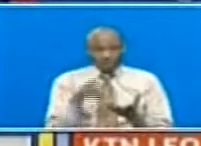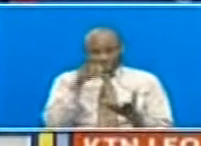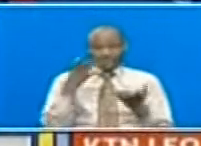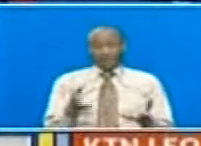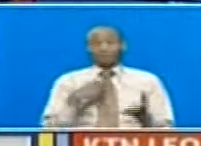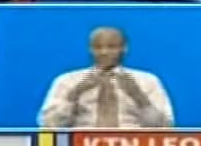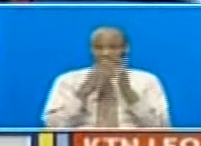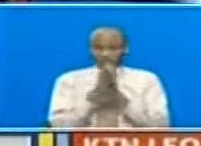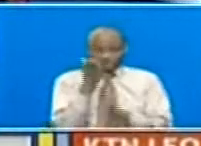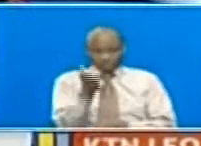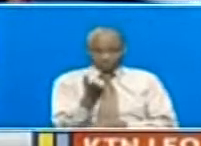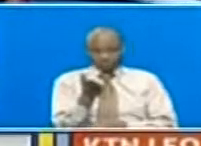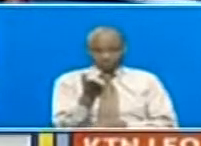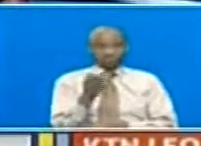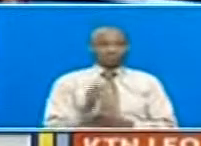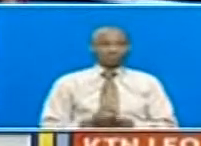sasa? Ntaza na wewe kwa